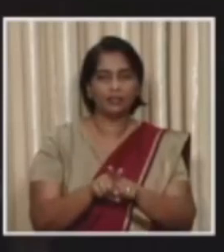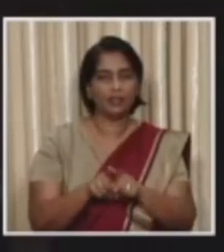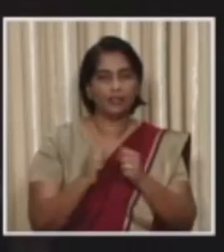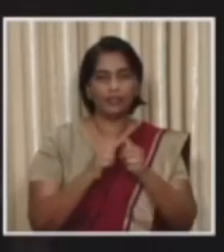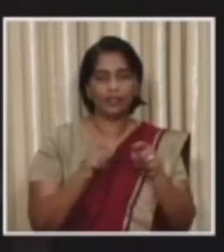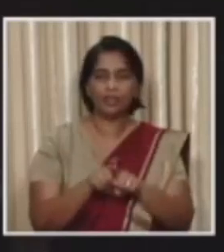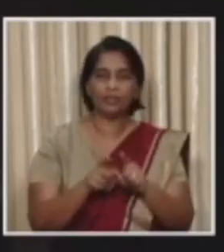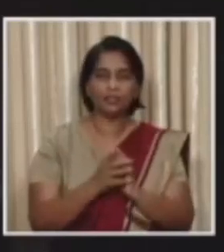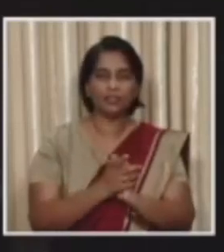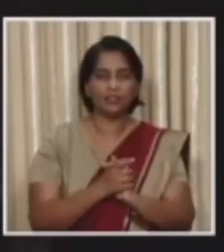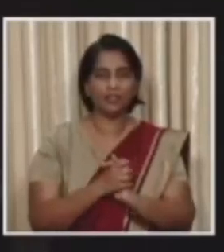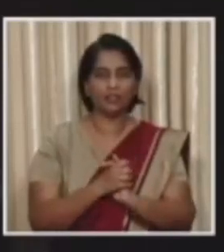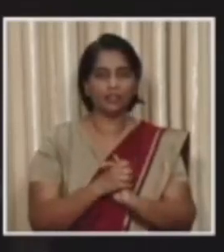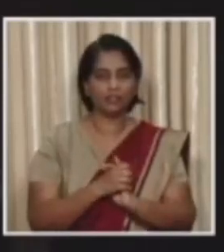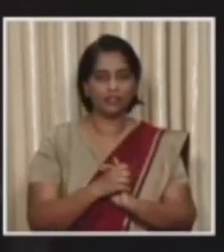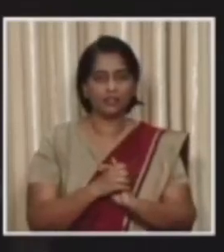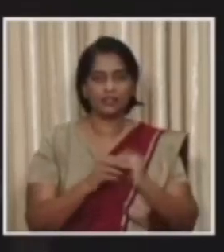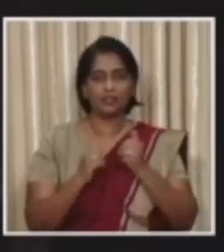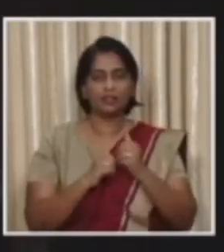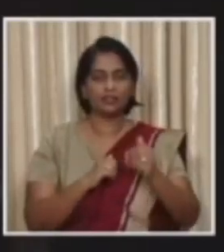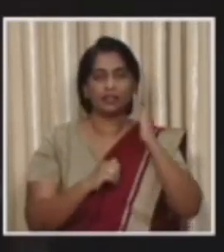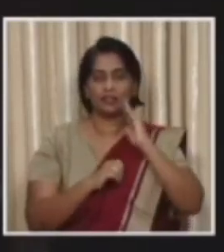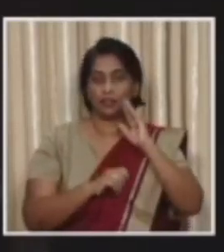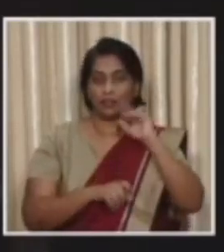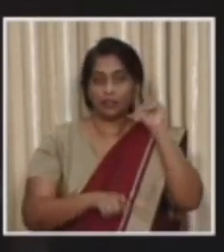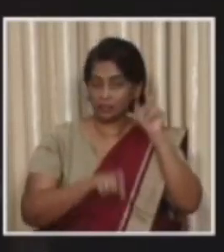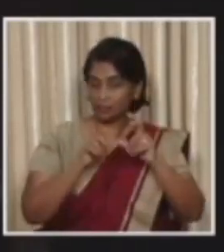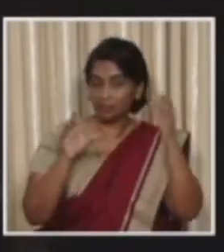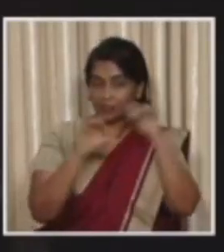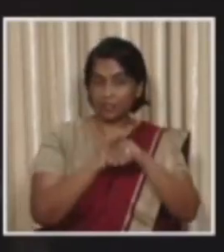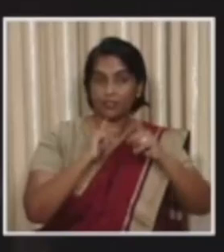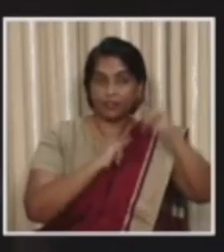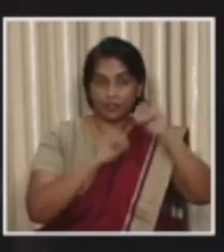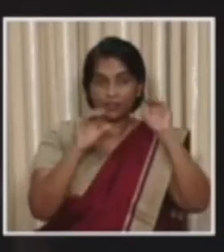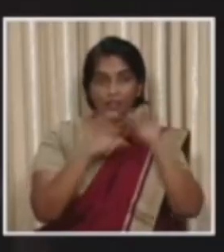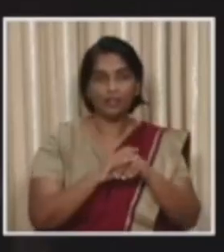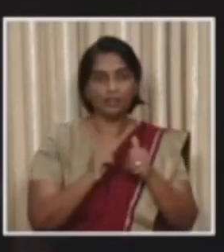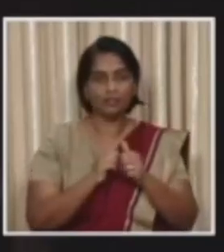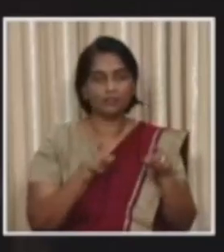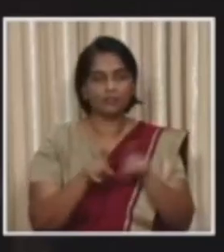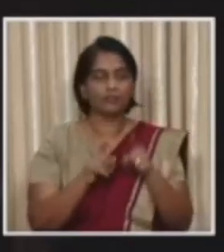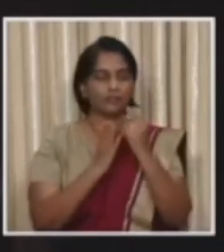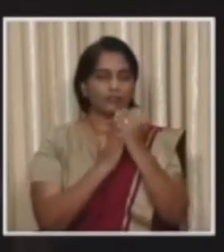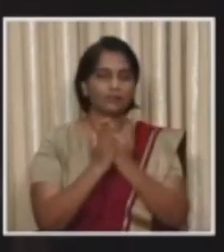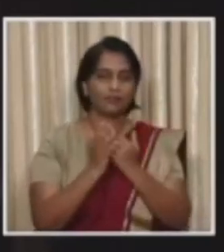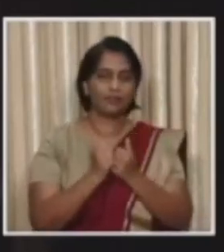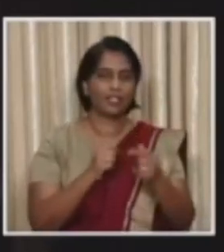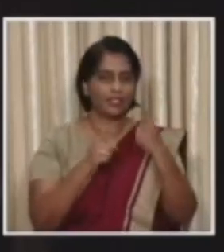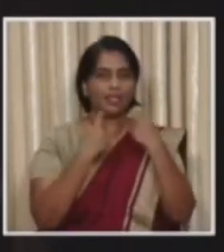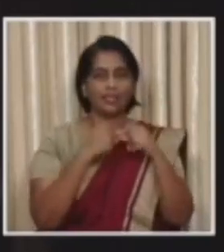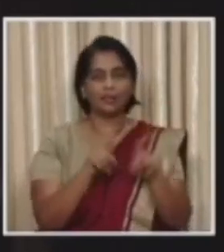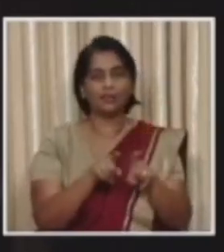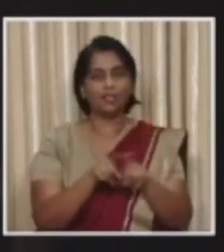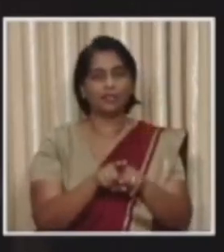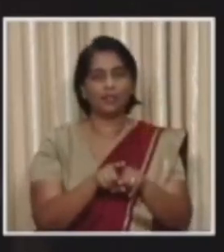ඕනේ කියලා විශ්වවිද්‍යාලයට. විශ්වවිද්‍යාලයට පැමිණීමෙන් පමණක් මේ රටේ ප්‍රශ්න විසඳෙනවාද? එහෙමනම් අපට